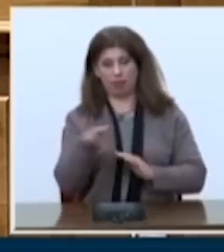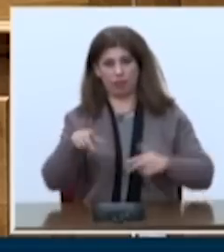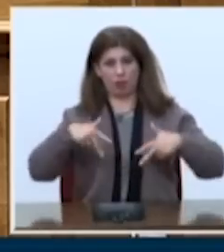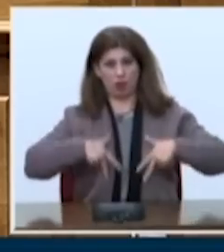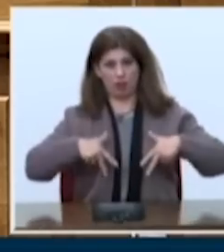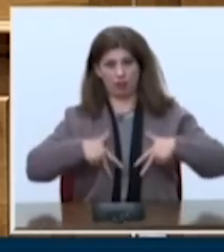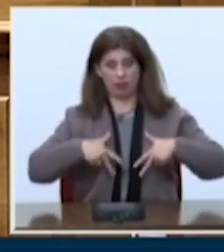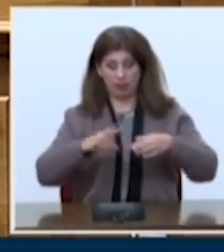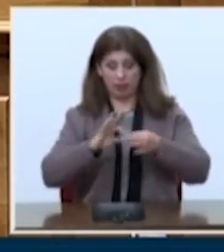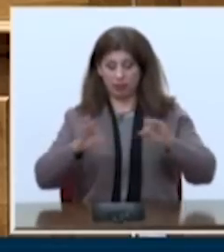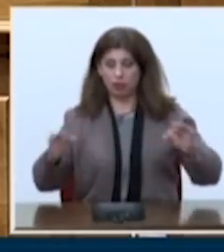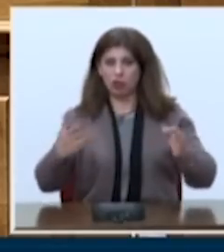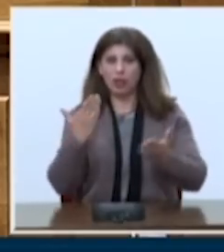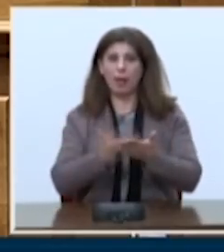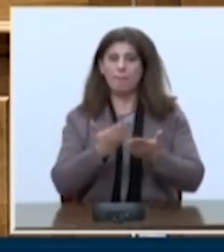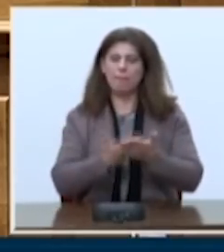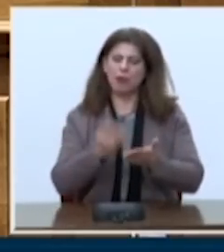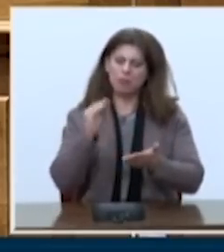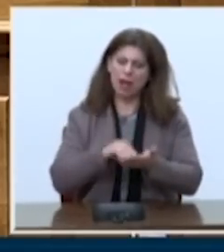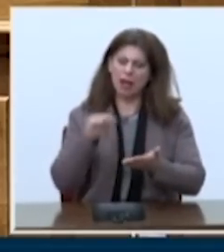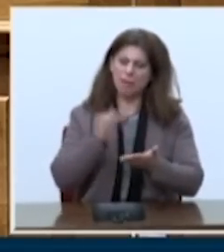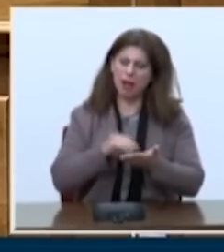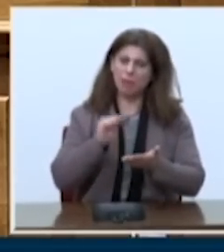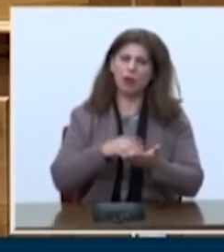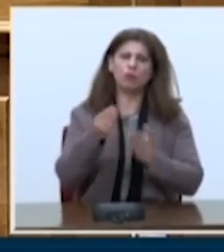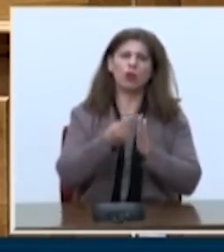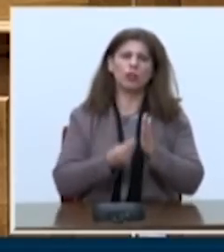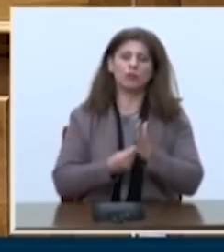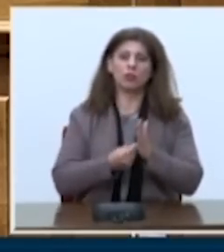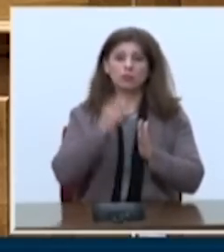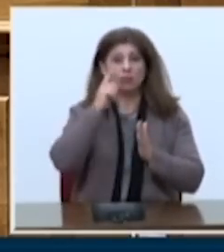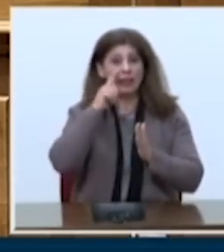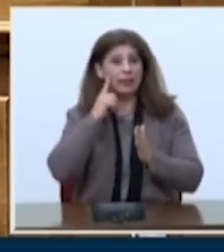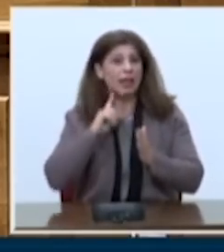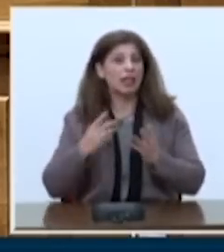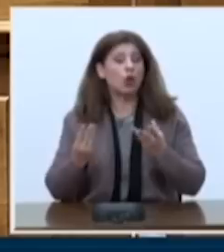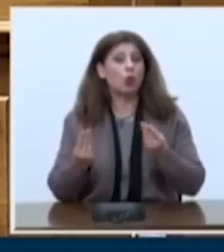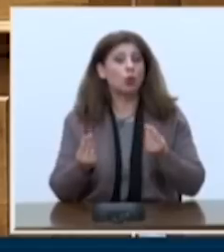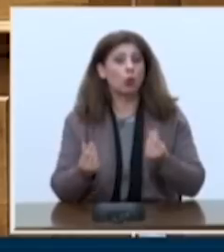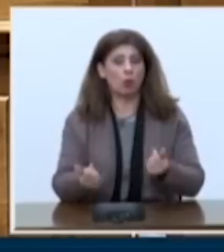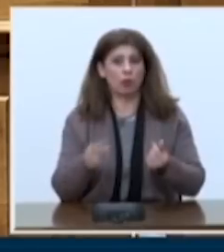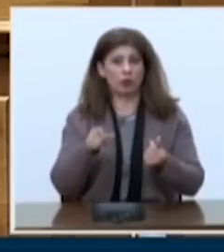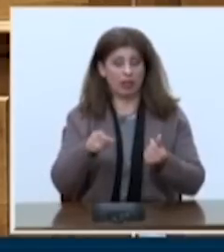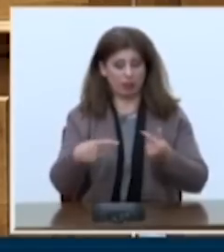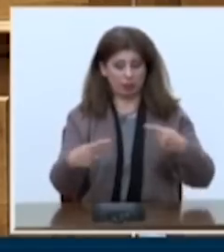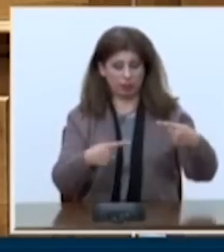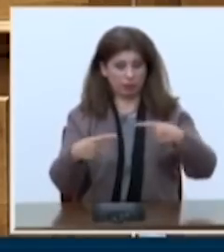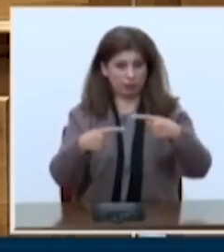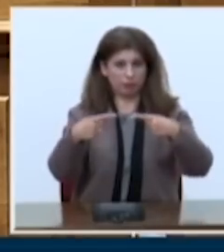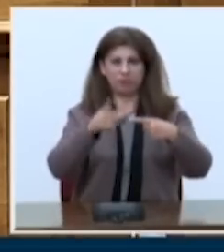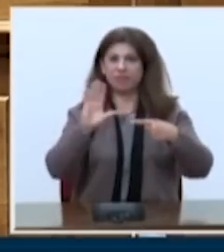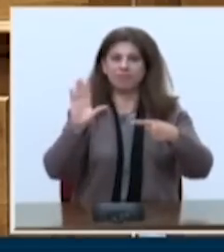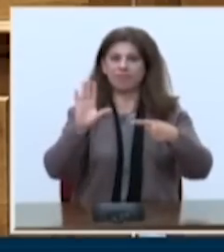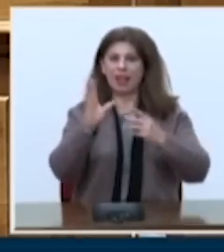να έχει αποδείξει επανειλημμένα και με τραγικό δυστυχώς τρόπο ότι αυτές οι διαμάχες δεν